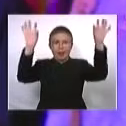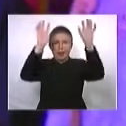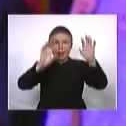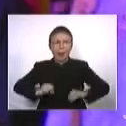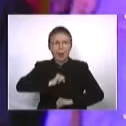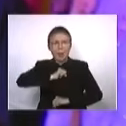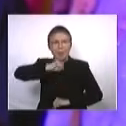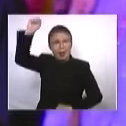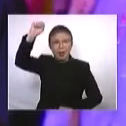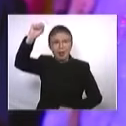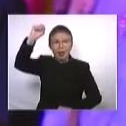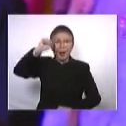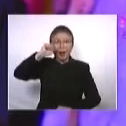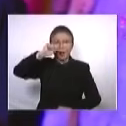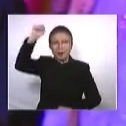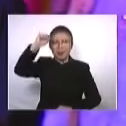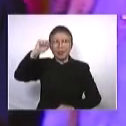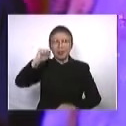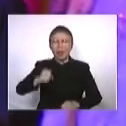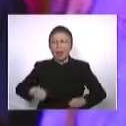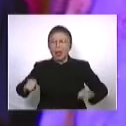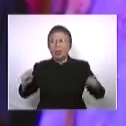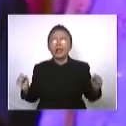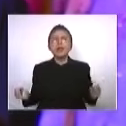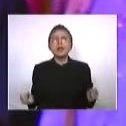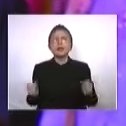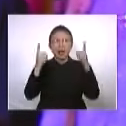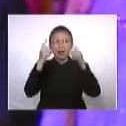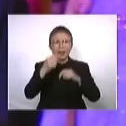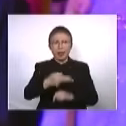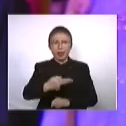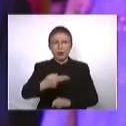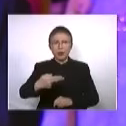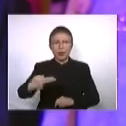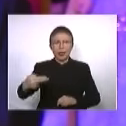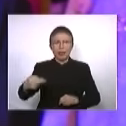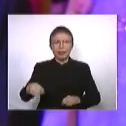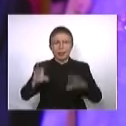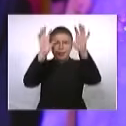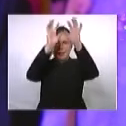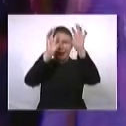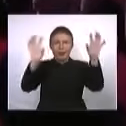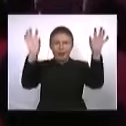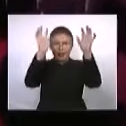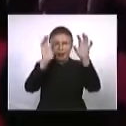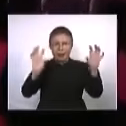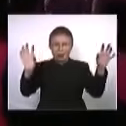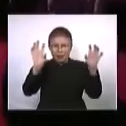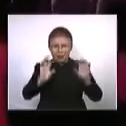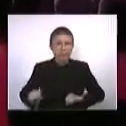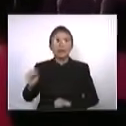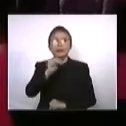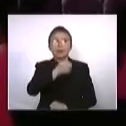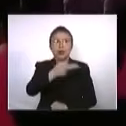debat nah saya e titik tekannya pada e yang ketiga ini ee Kenapa penting ya misalkan tadi